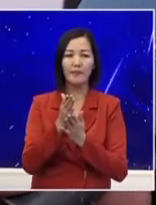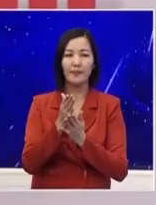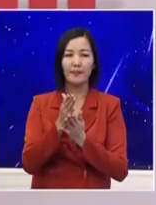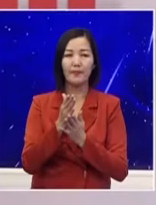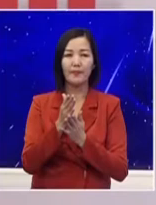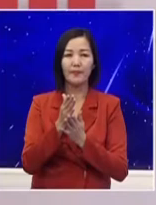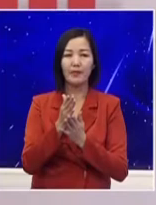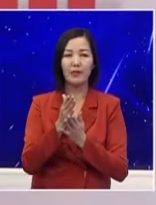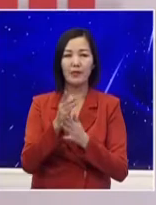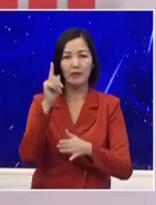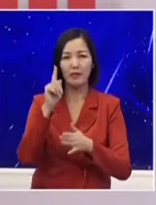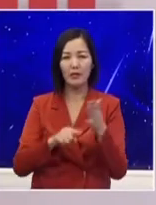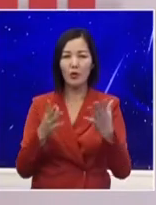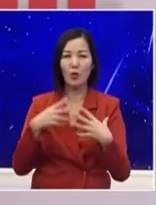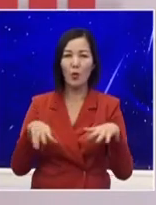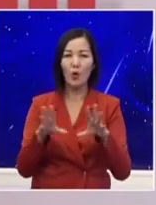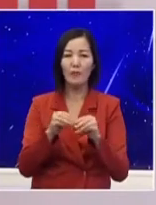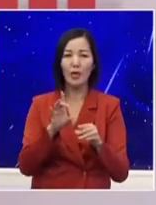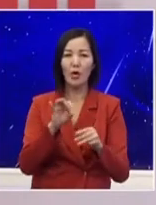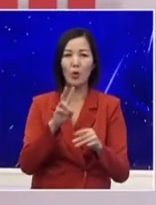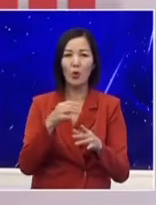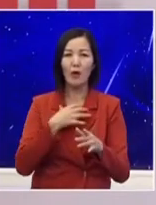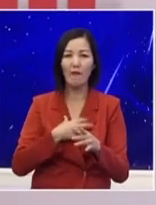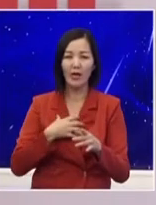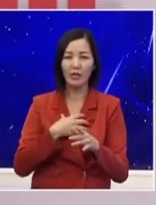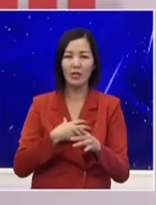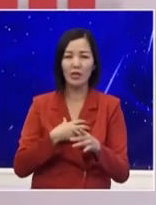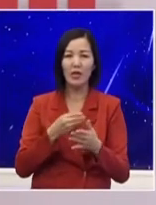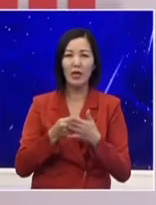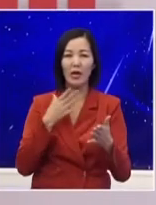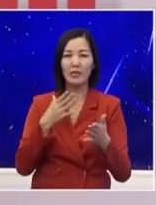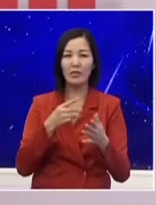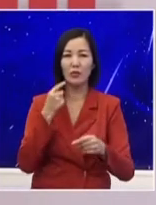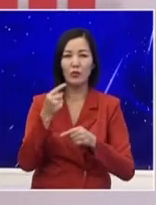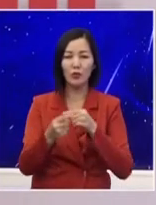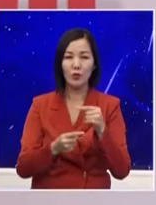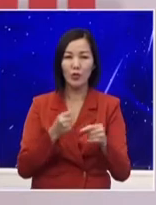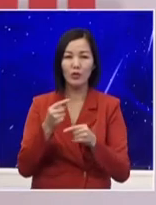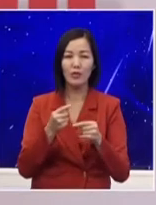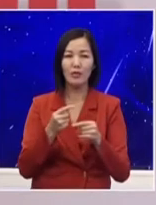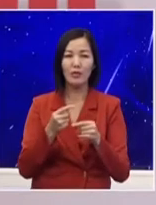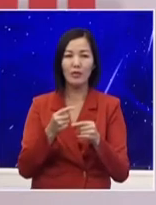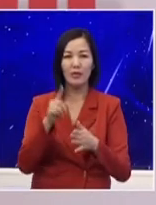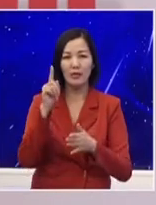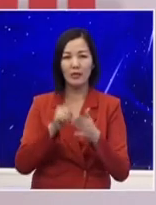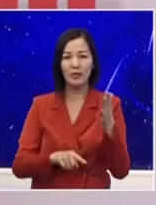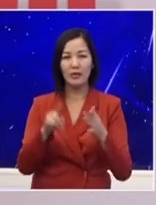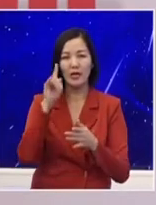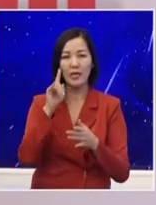мына діннің қоғамдағы рөлін айқындауымыз керек. Діннің асыл құндылықтардың, діннің жаңағы